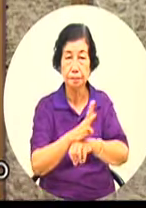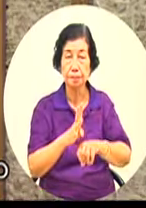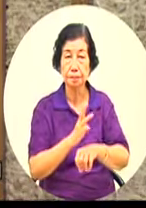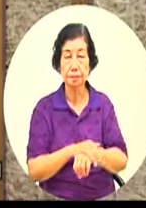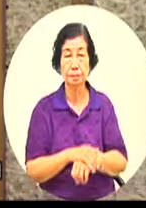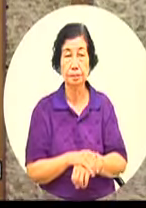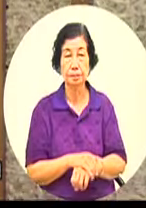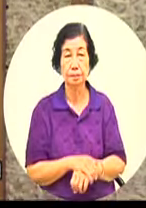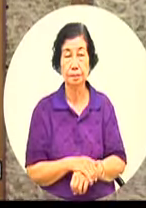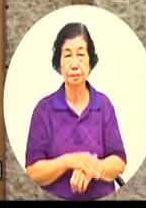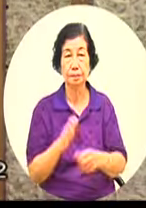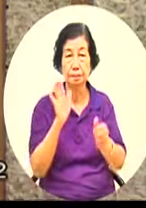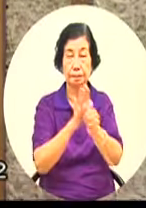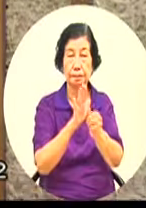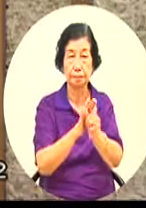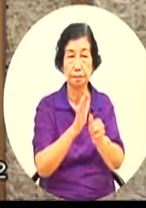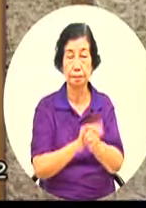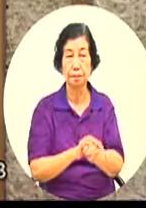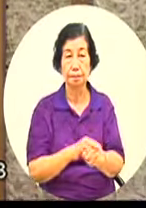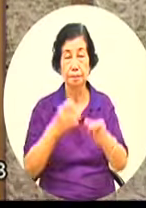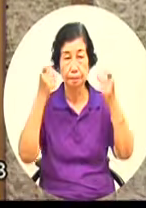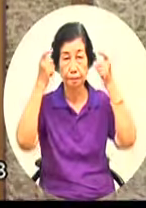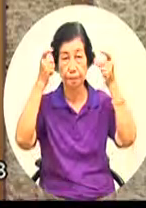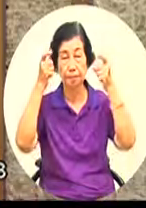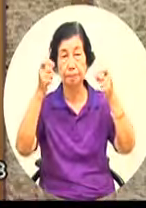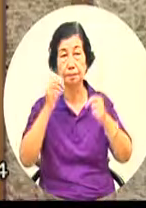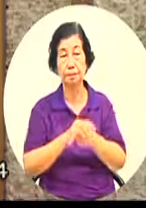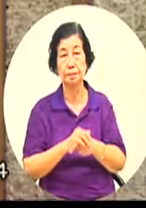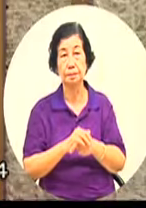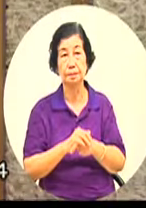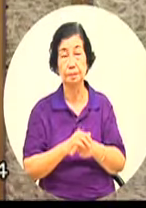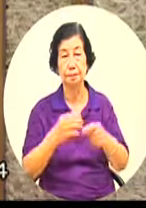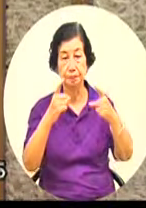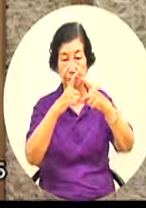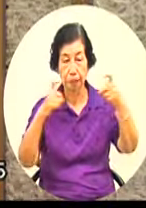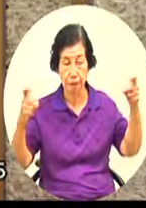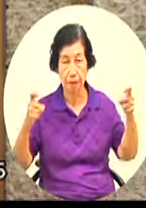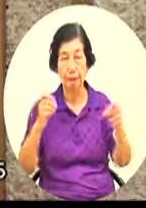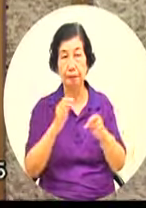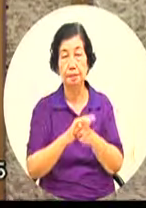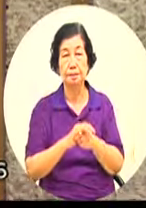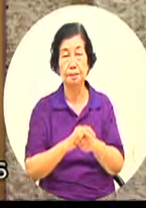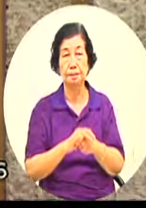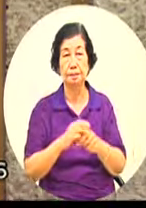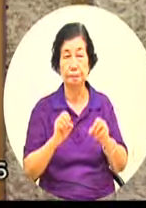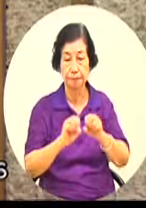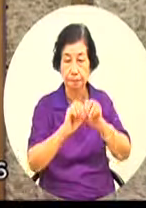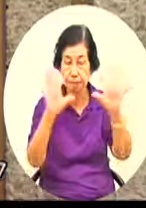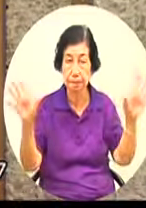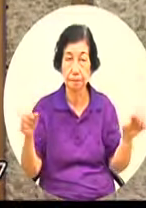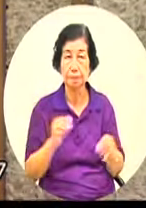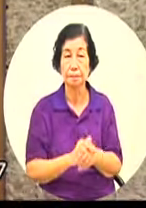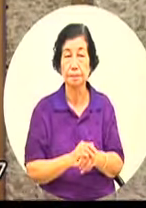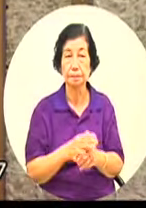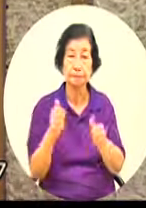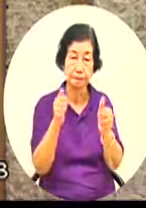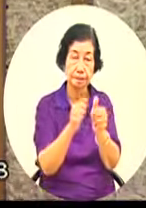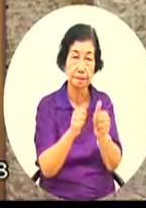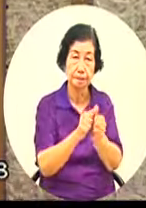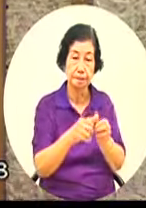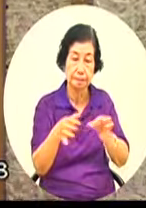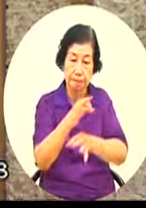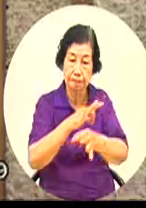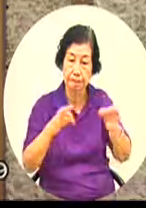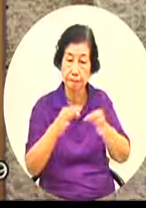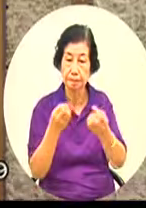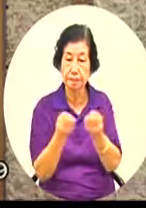们去协助把这个高雄的城市意向广播出去，那我们但是主要当然还是靠我们经济发展局